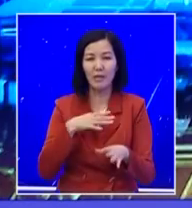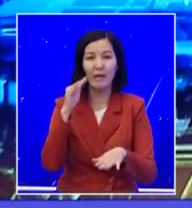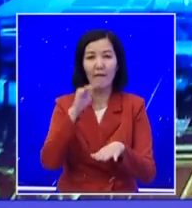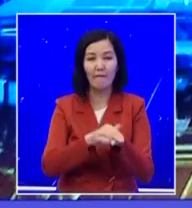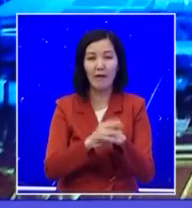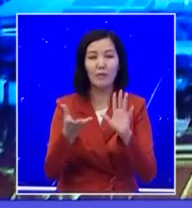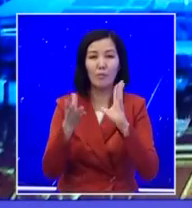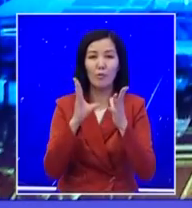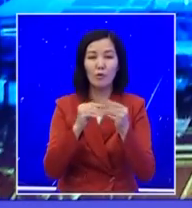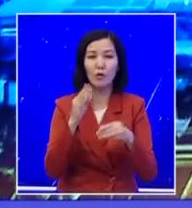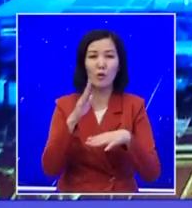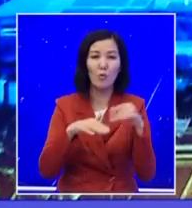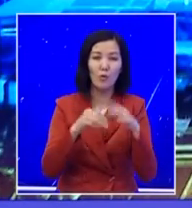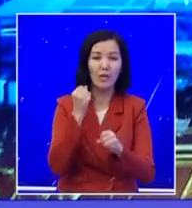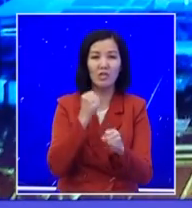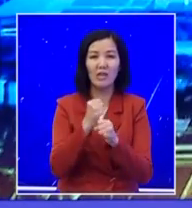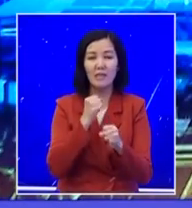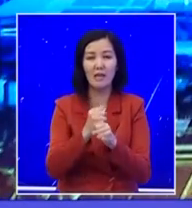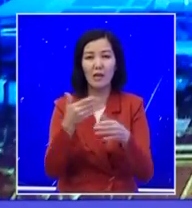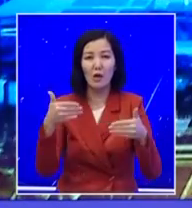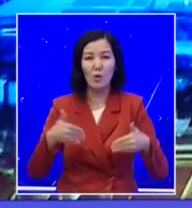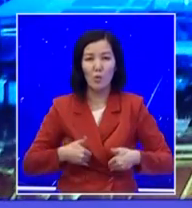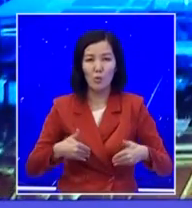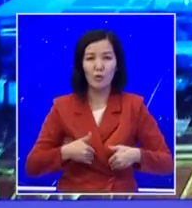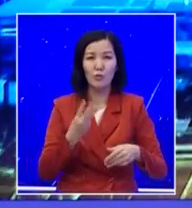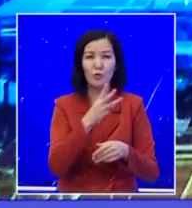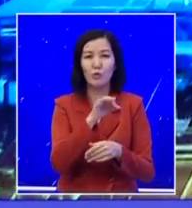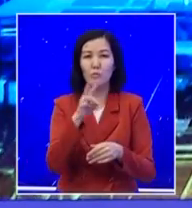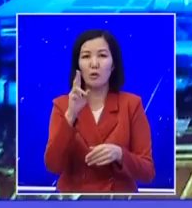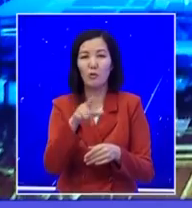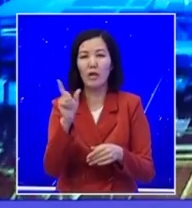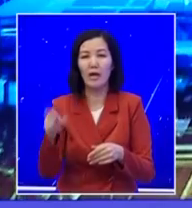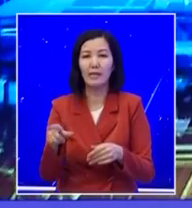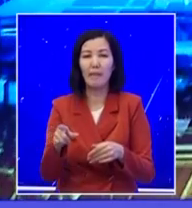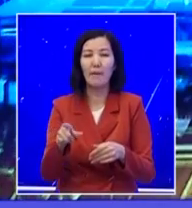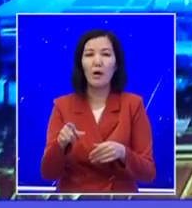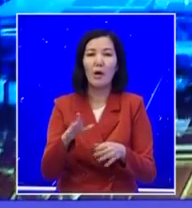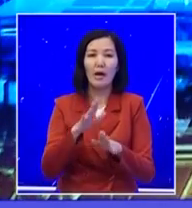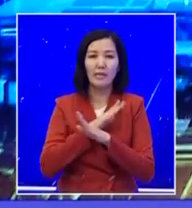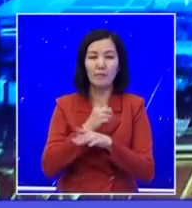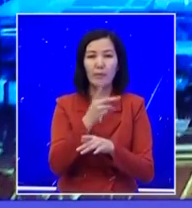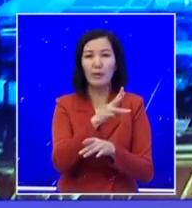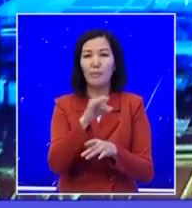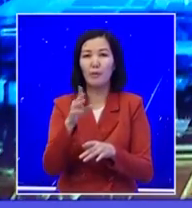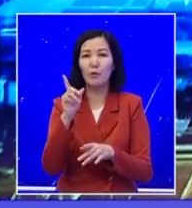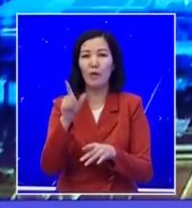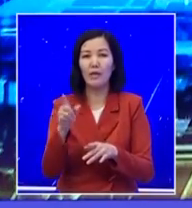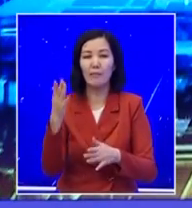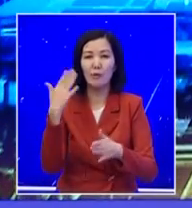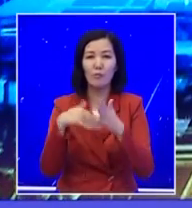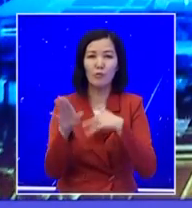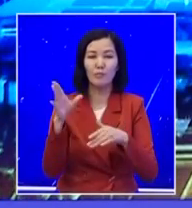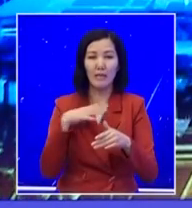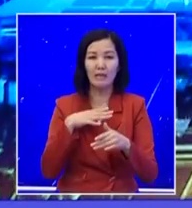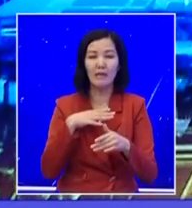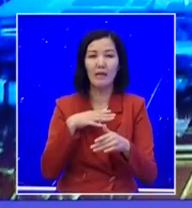көздері қолдан жасалған аштық пен қуғын сүргін жылдары 3 миллионнан аса адам қырғынға ұшырап, 1 миллиондай азаматтың босып кеткенін